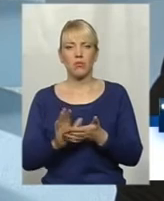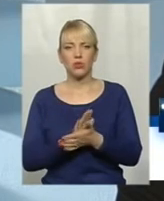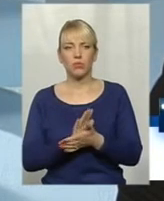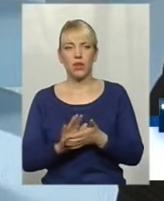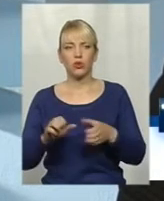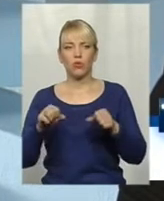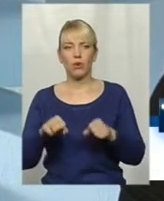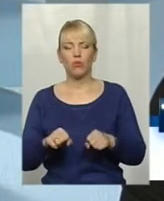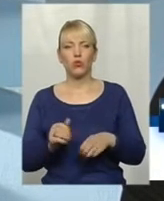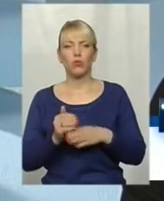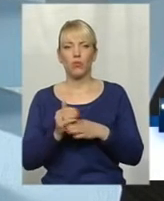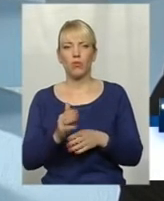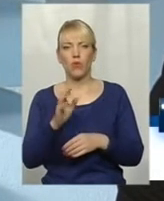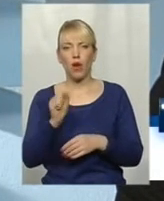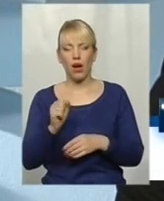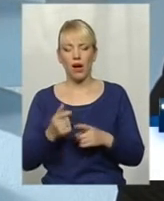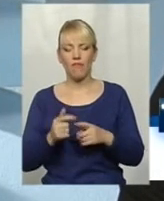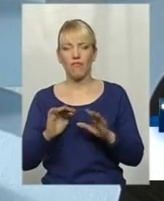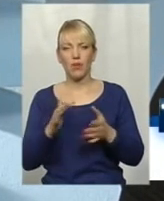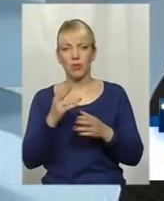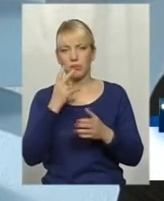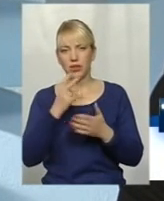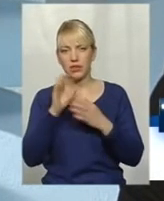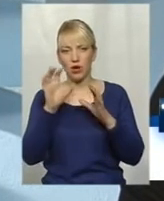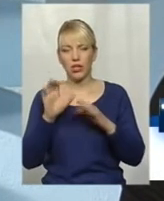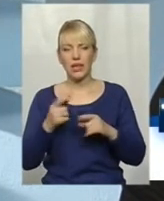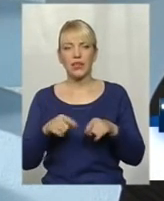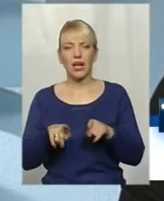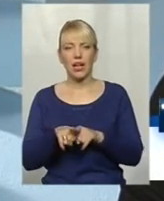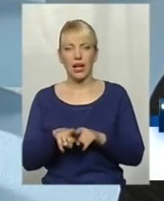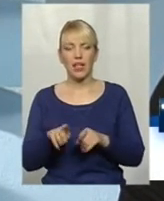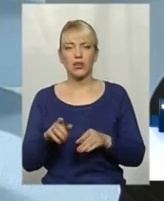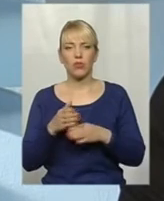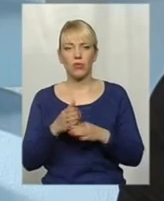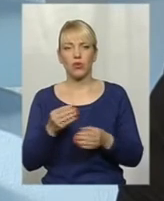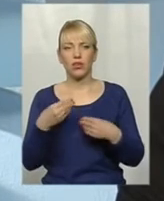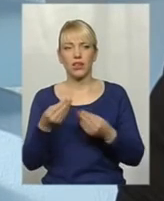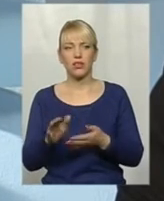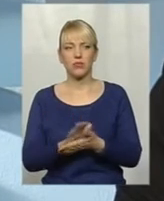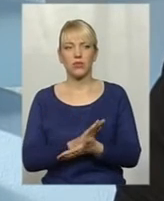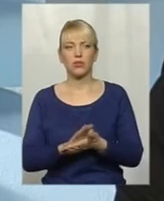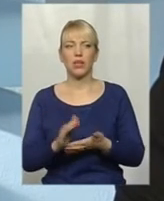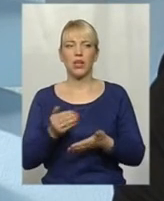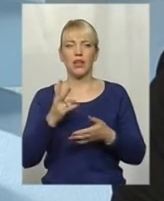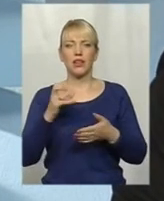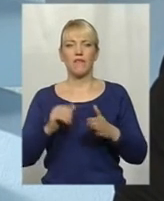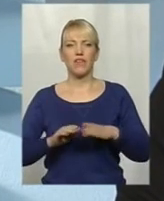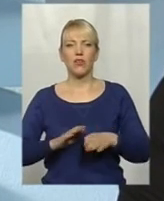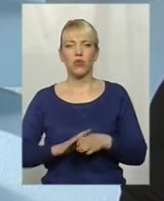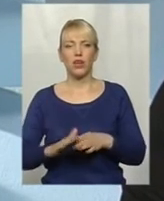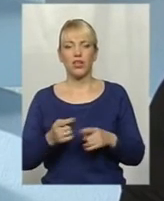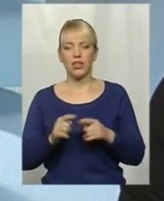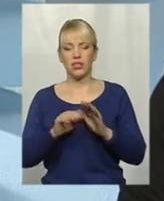допомогу, а у випадках, передбачених законодавством, така допомога надається безоплатно. І на виконання цієї